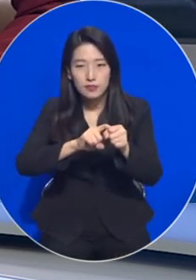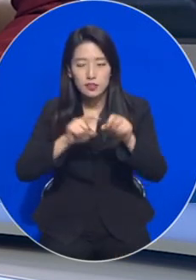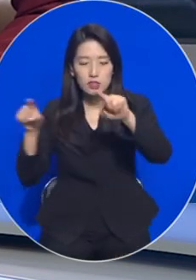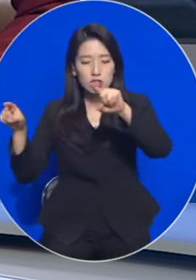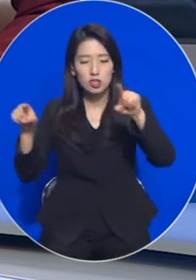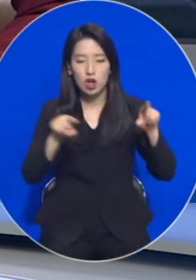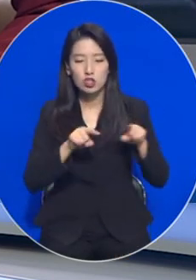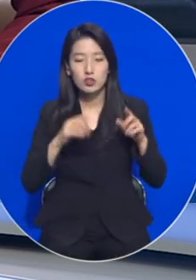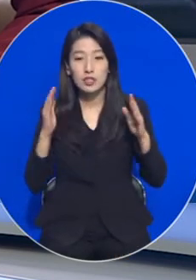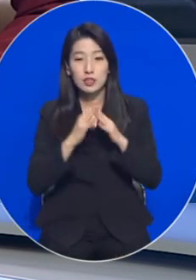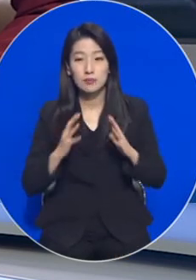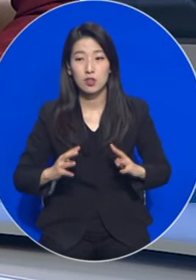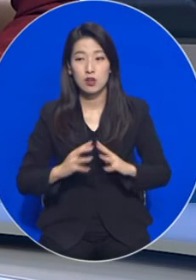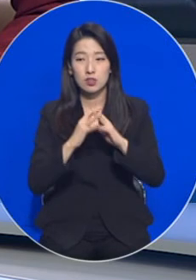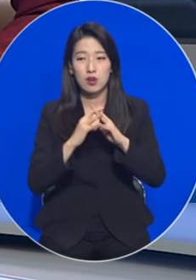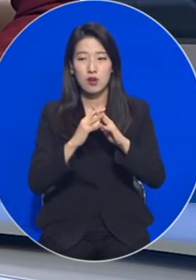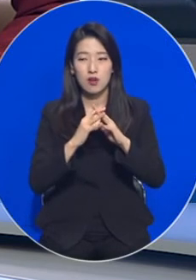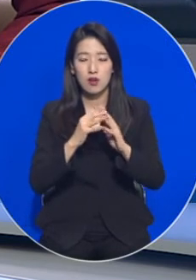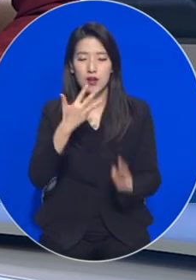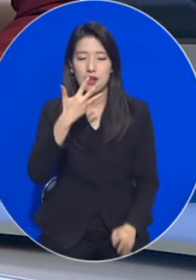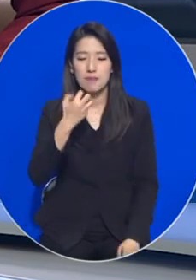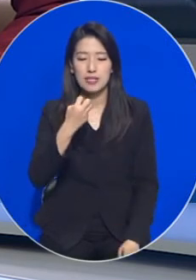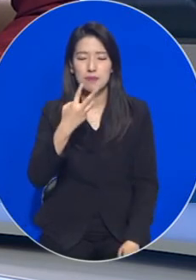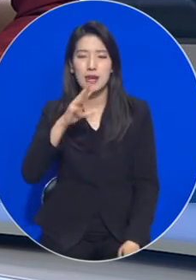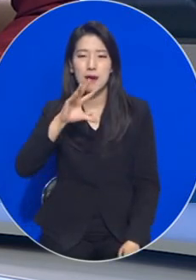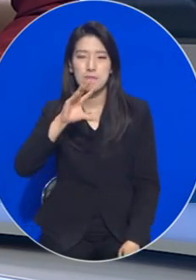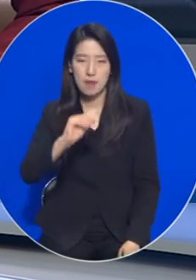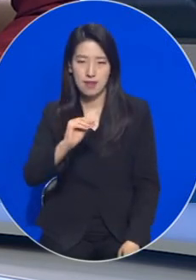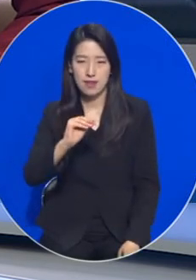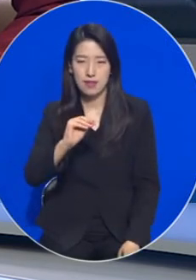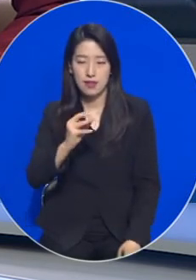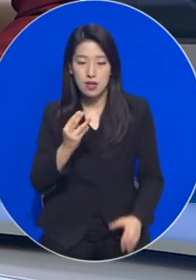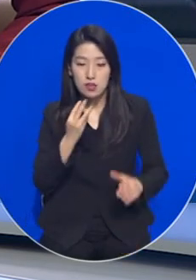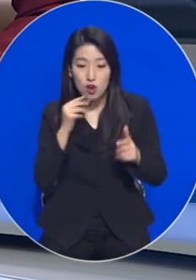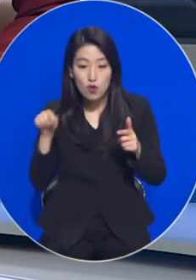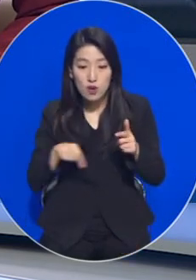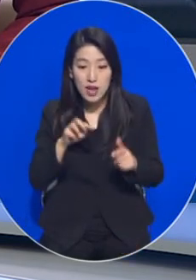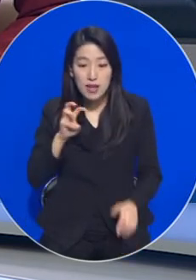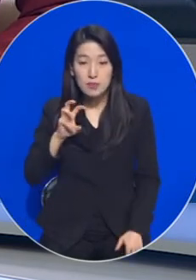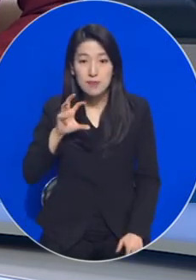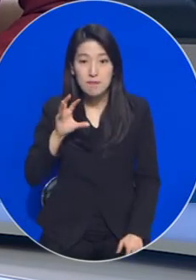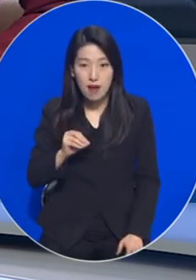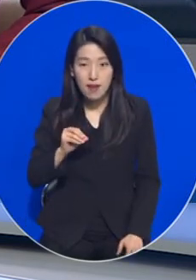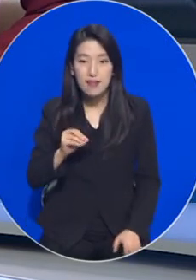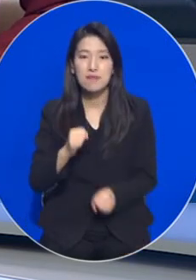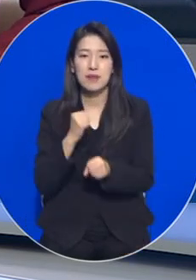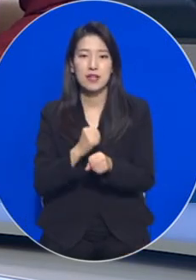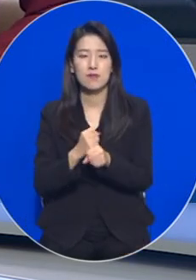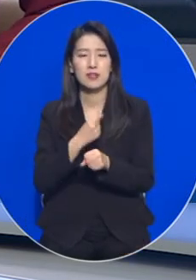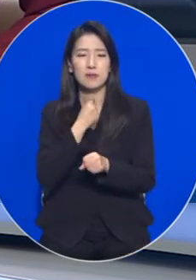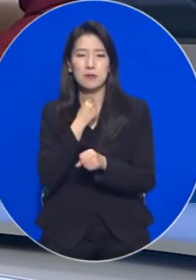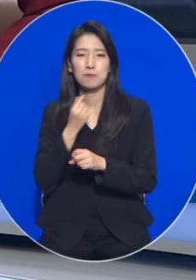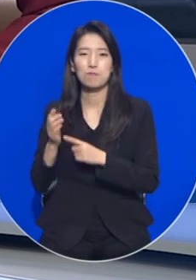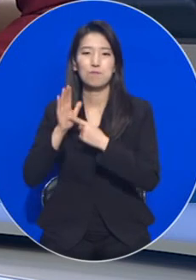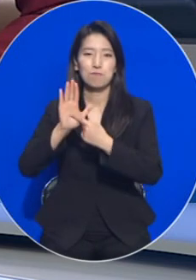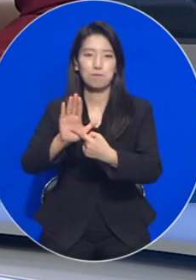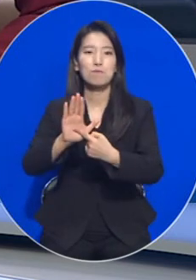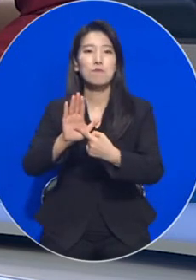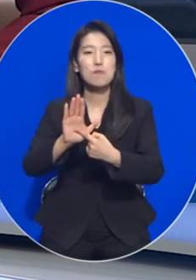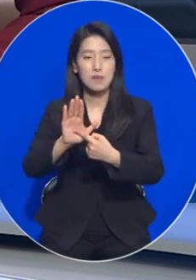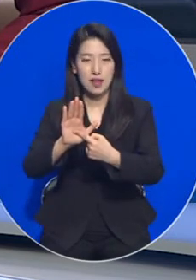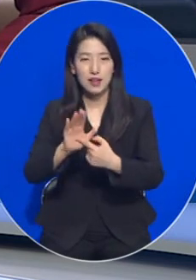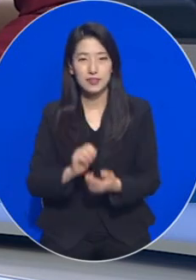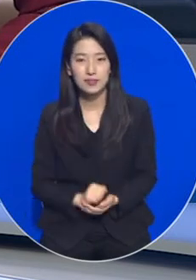32만 가구를 추가로 공급하는 이른바 공공주도 3080 플러스 대책을 내놨습니다. 특히 이번 대책에는